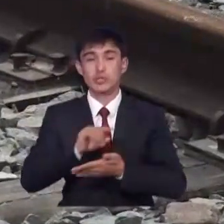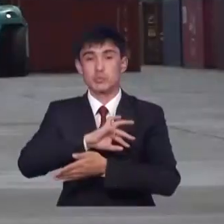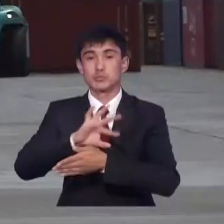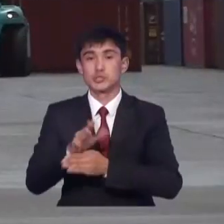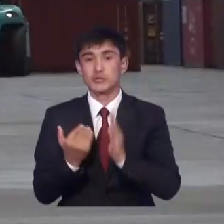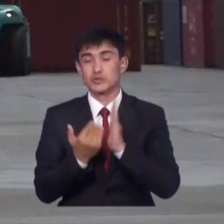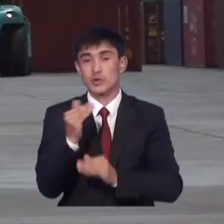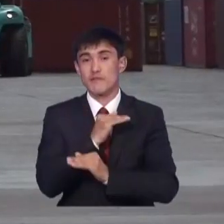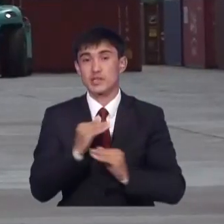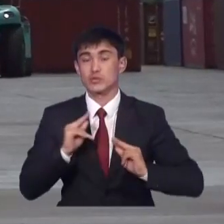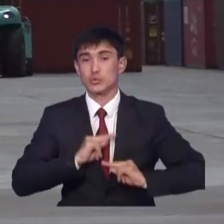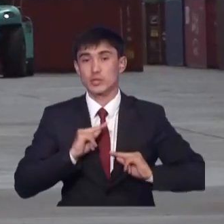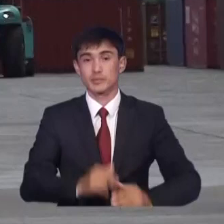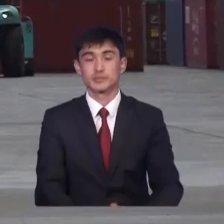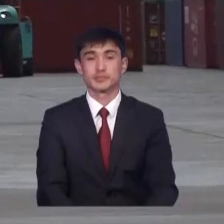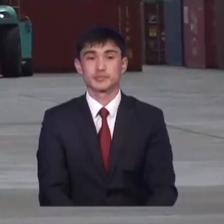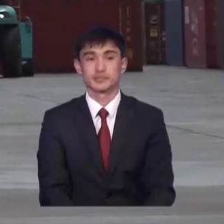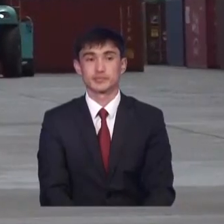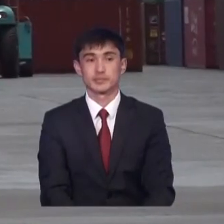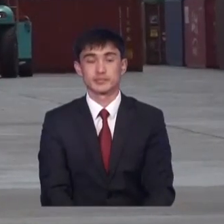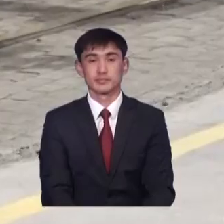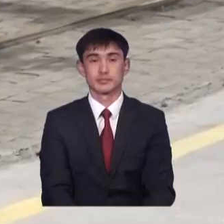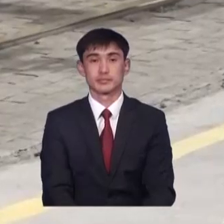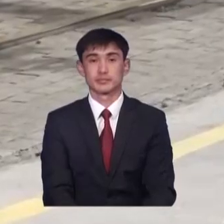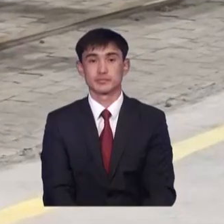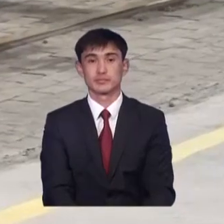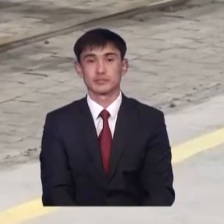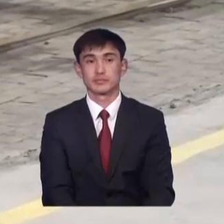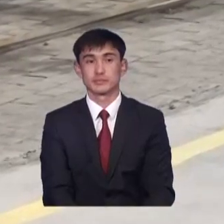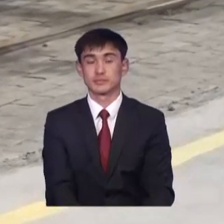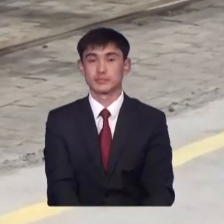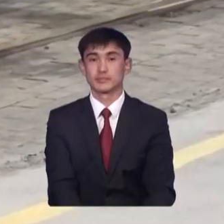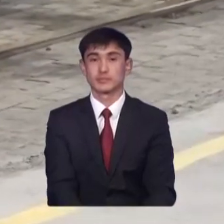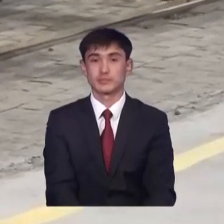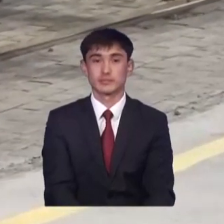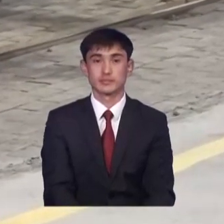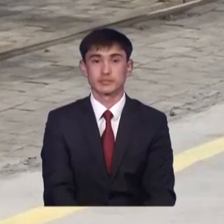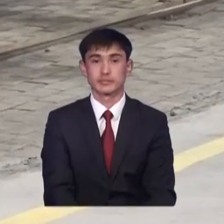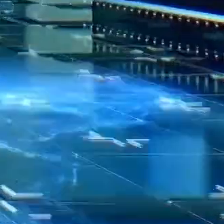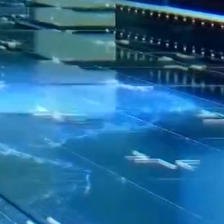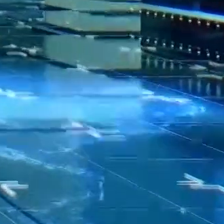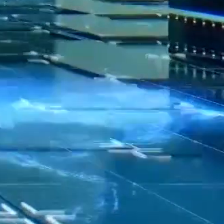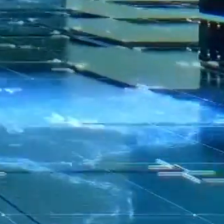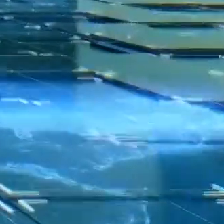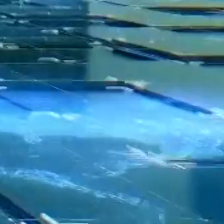обеспечения высокой эффективности труда. Карина Закриева, Мадиба Ибусынов, телерадиокомпания «Житусу».